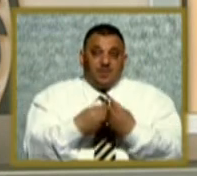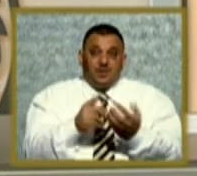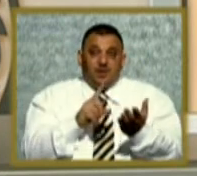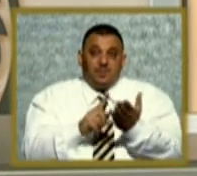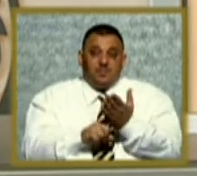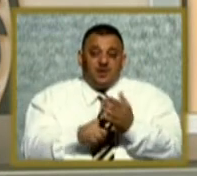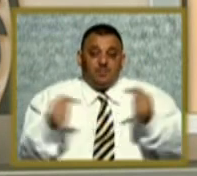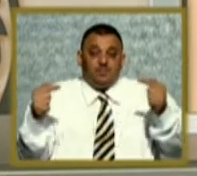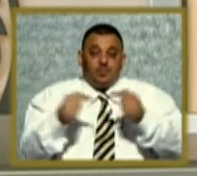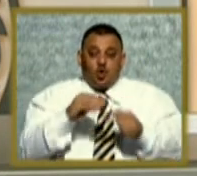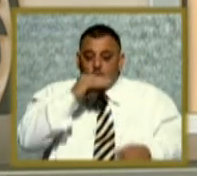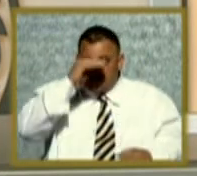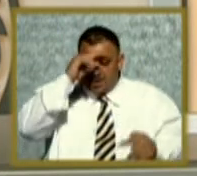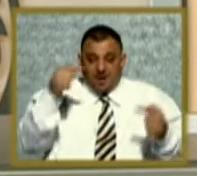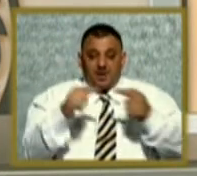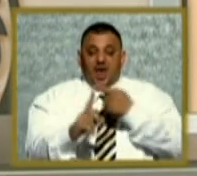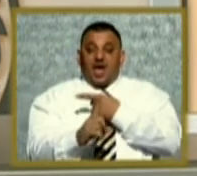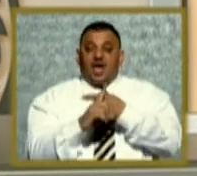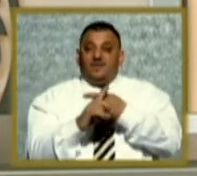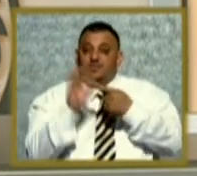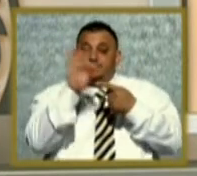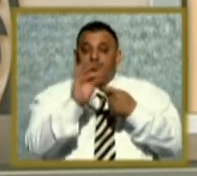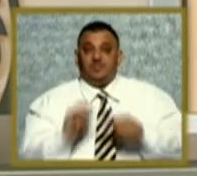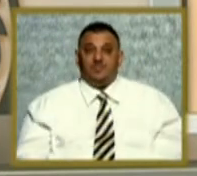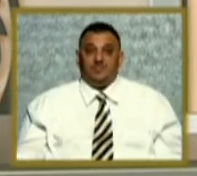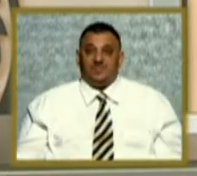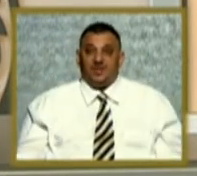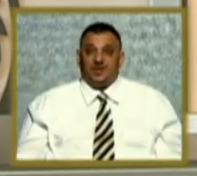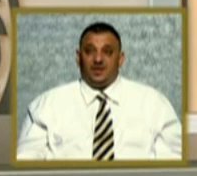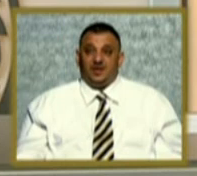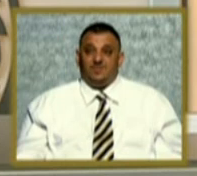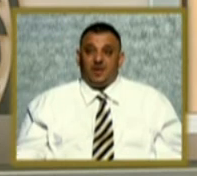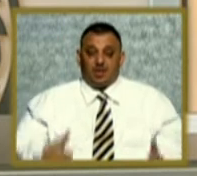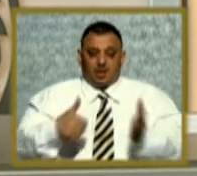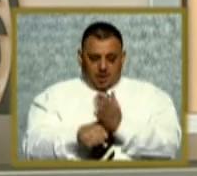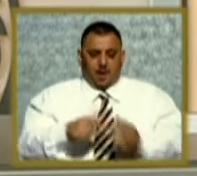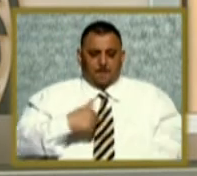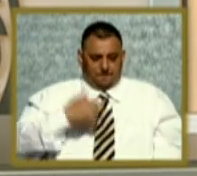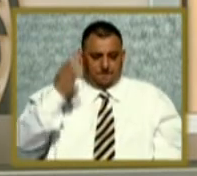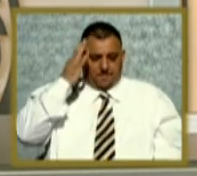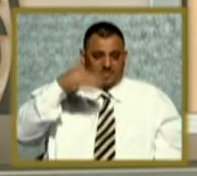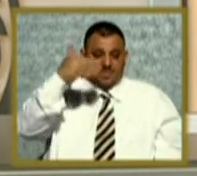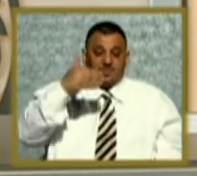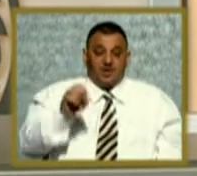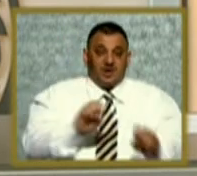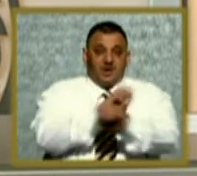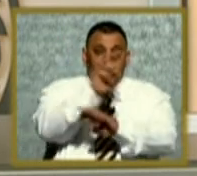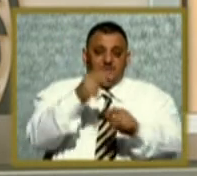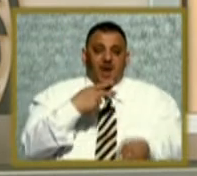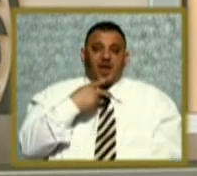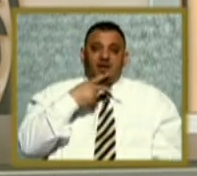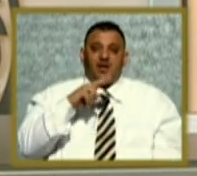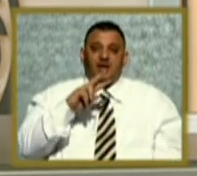صادم القرآن، فقد ناقض القرآن. وما يزعمه بعض الجهل من أن يعلم الغيب هذا كله دجل، سحر